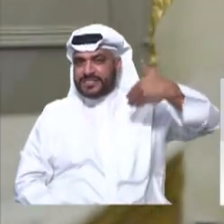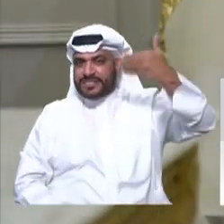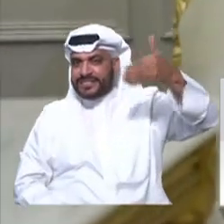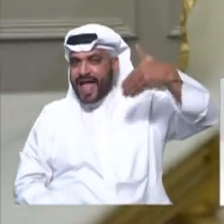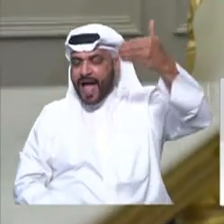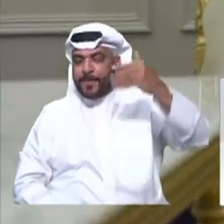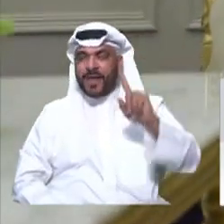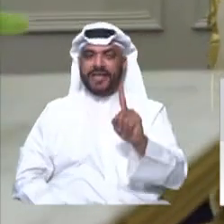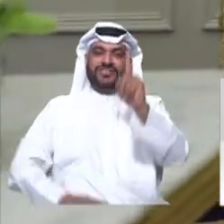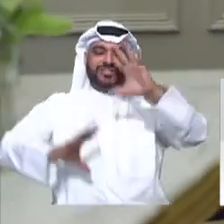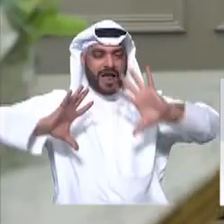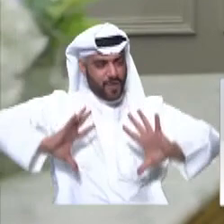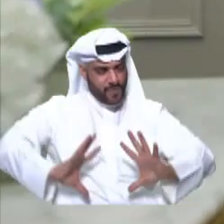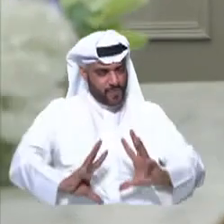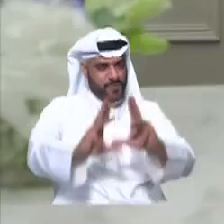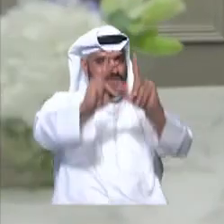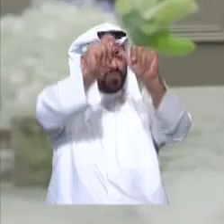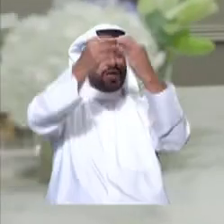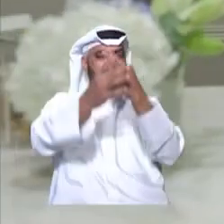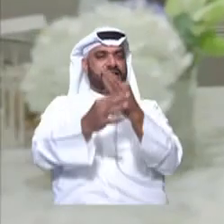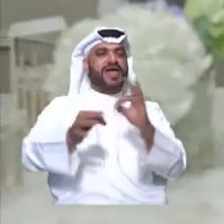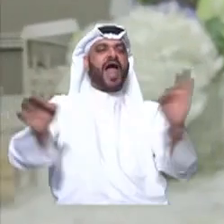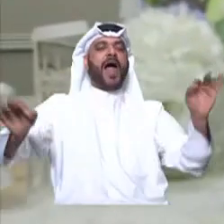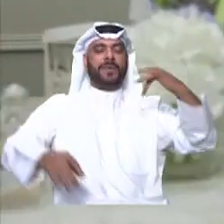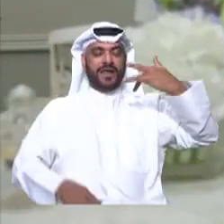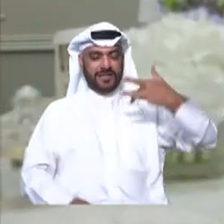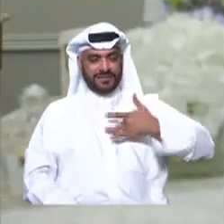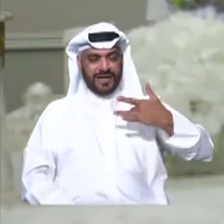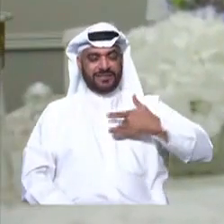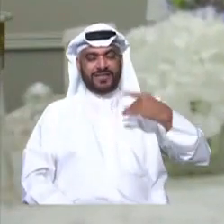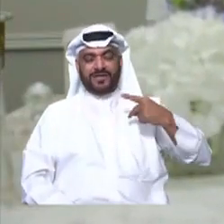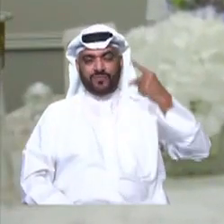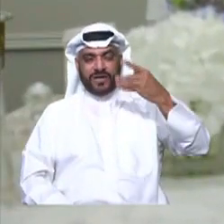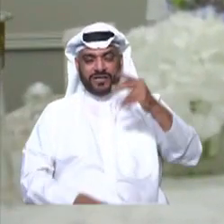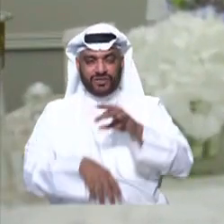قيادتيهما الحكيمتين، وتحقيقا لطموحات شعبيهما الشقيقين.